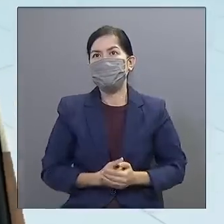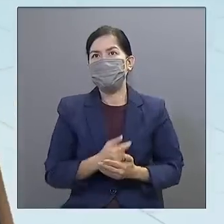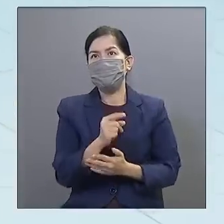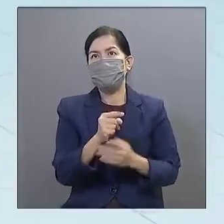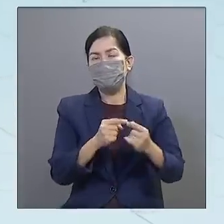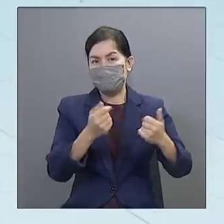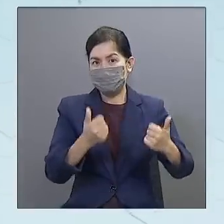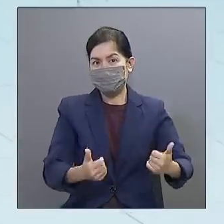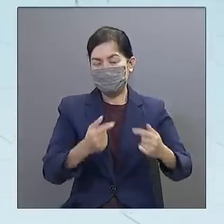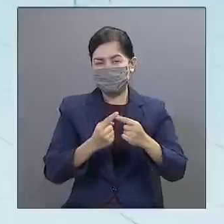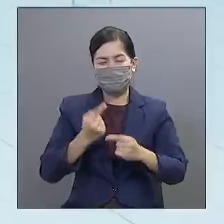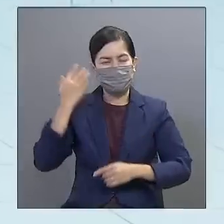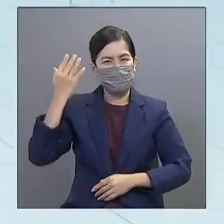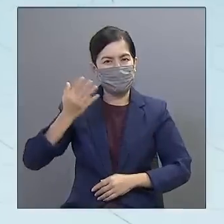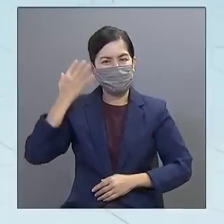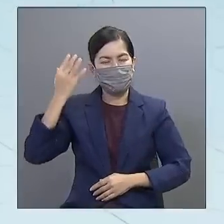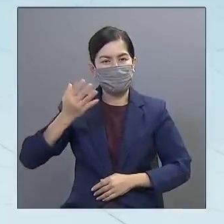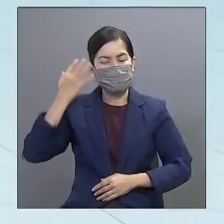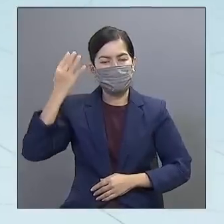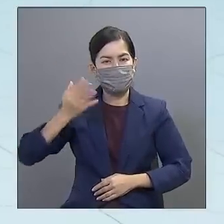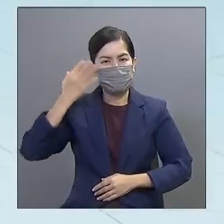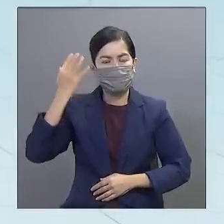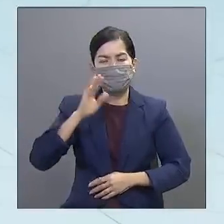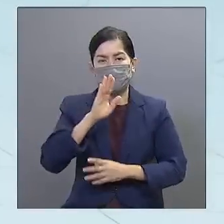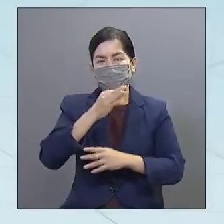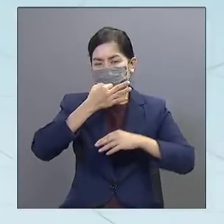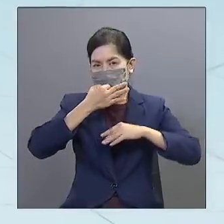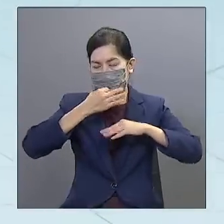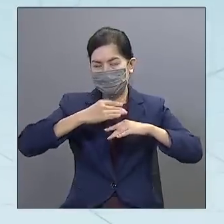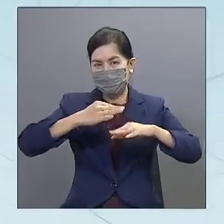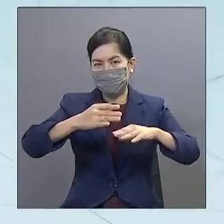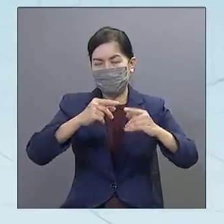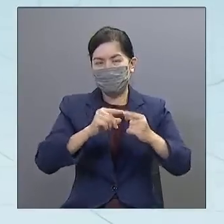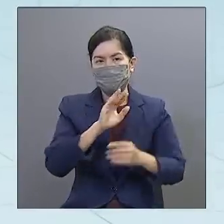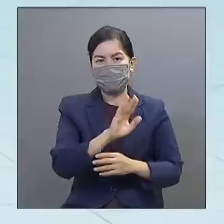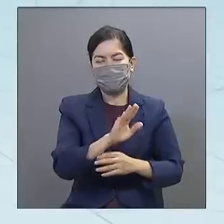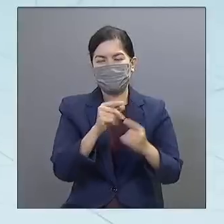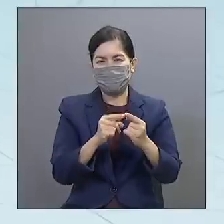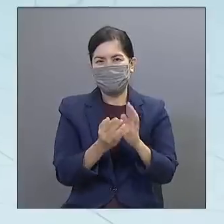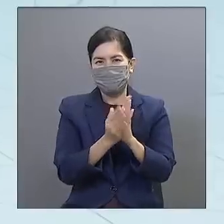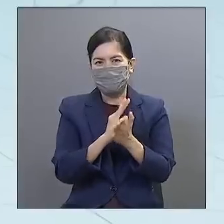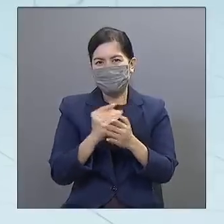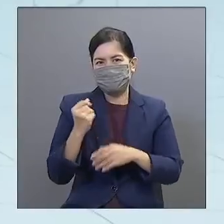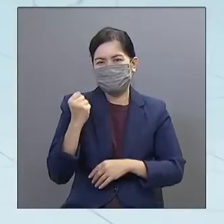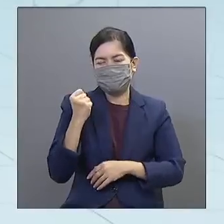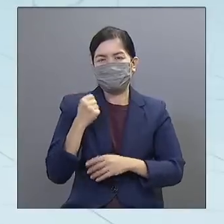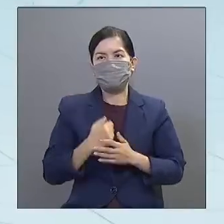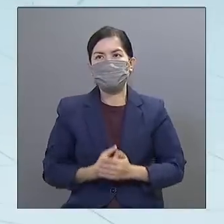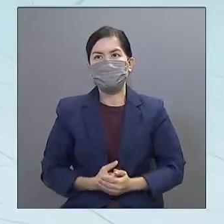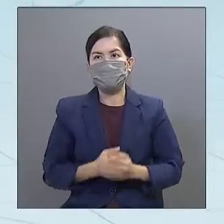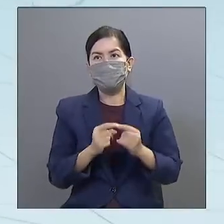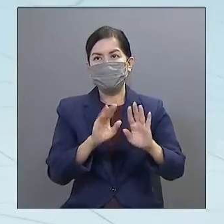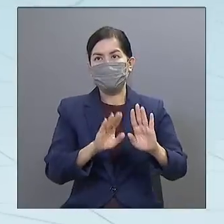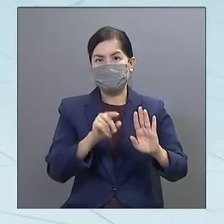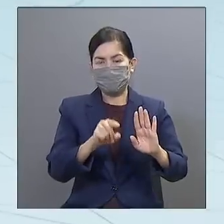นี้ค่ะกระแสลมมรสุมตะวันตกเฉียงใต้ที่พัดเข้ามาปกคลุมทะเลอันดามันภาคใต้และอ่าวไทยก็มีกำลังแรงขึ้นด้วยค่ะลักษณะเช่นนี้นะคะก็